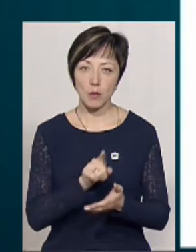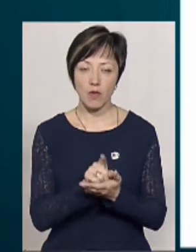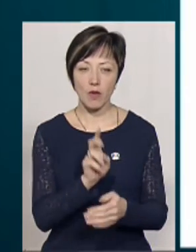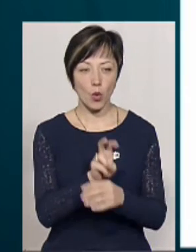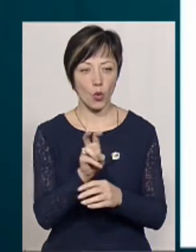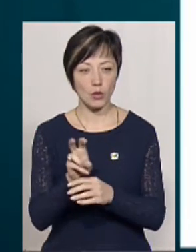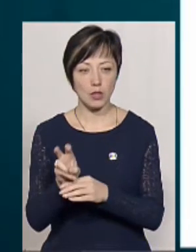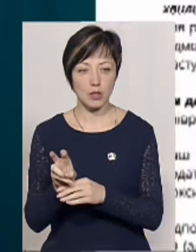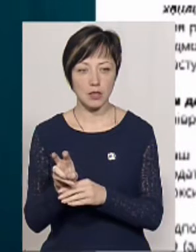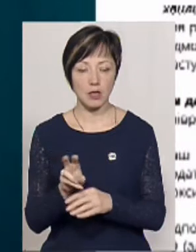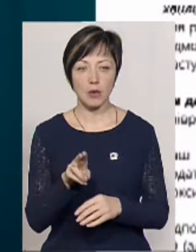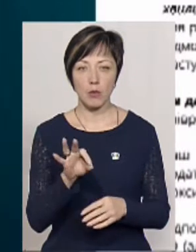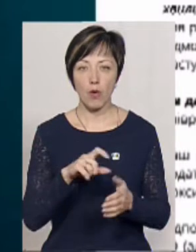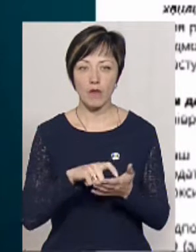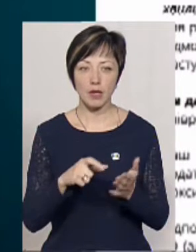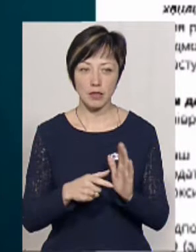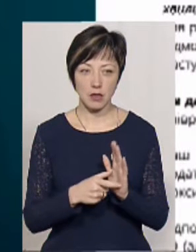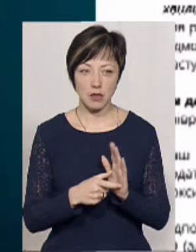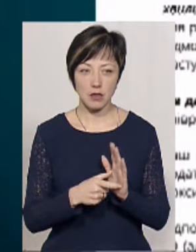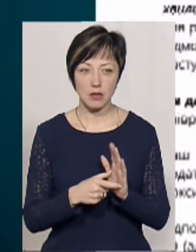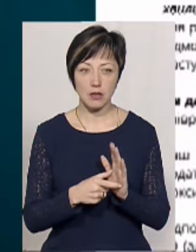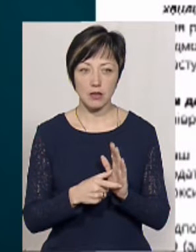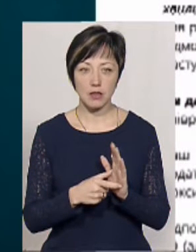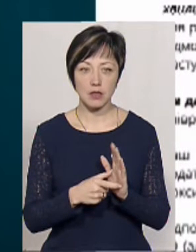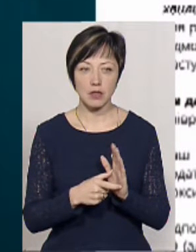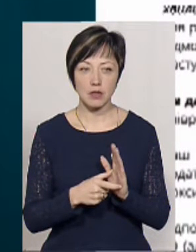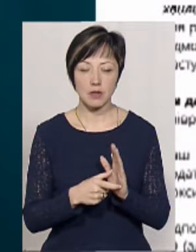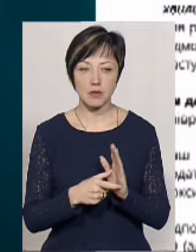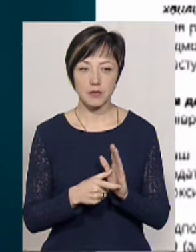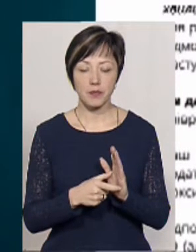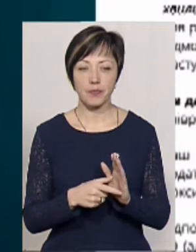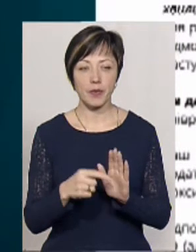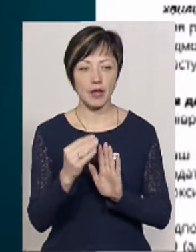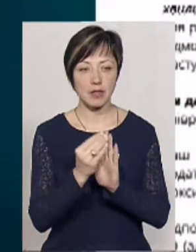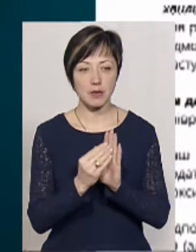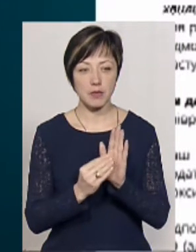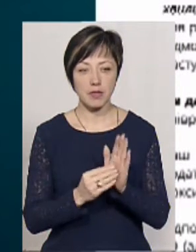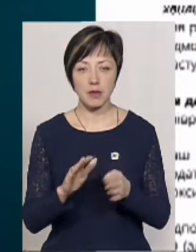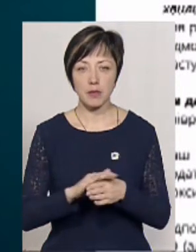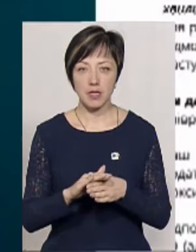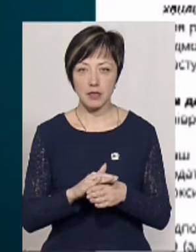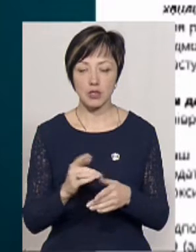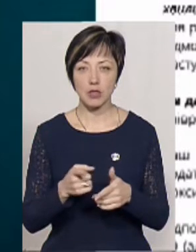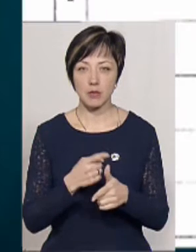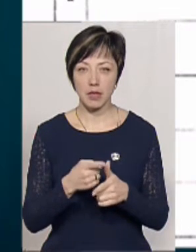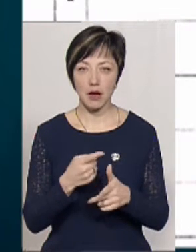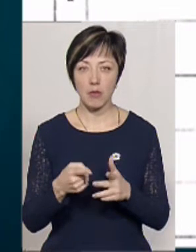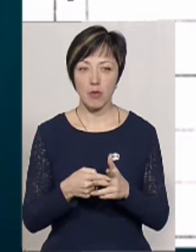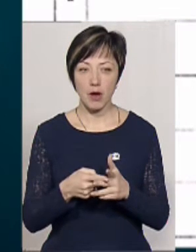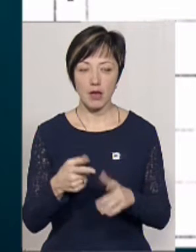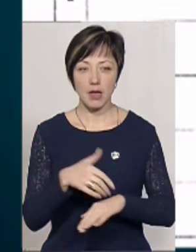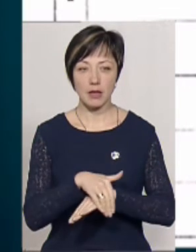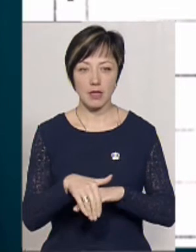повинні ходити по квартирах безпосередньо, записувати прізвища, імена, по